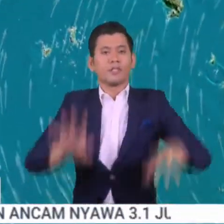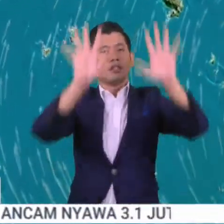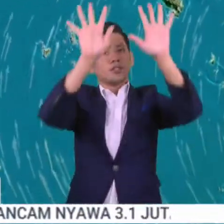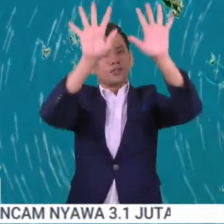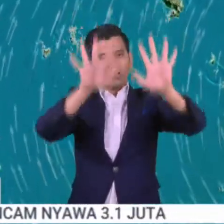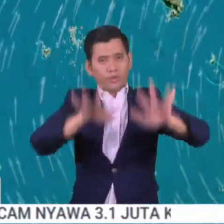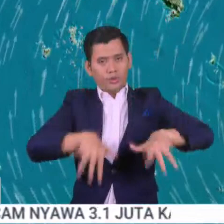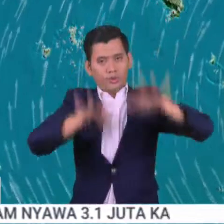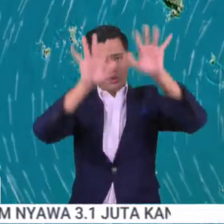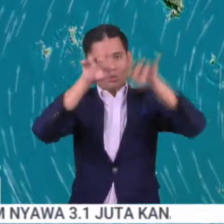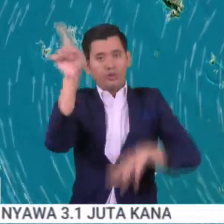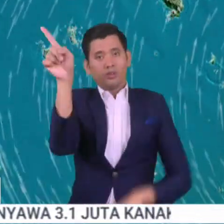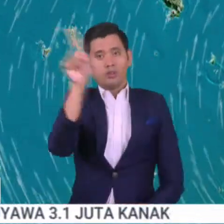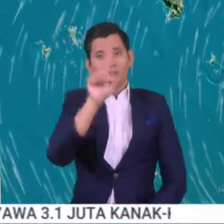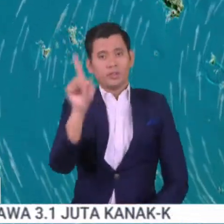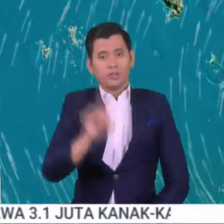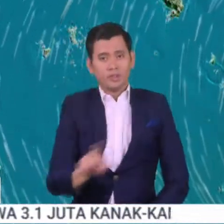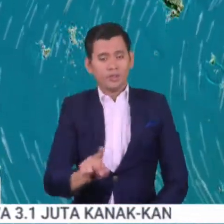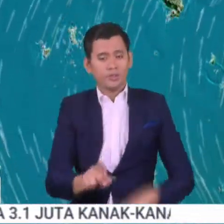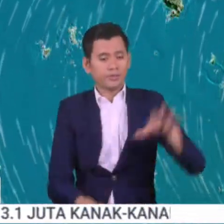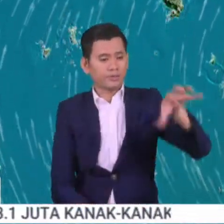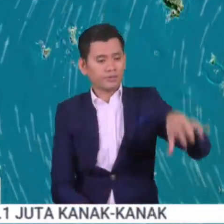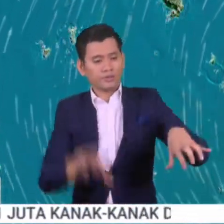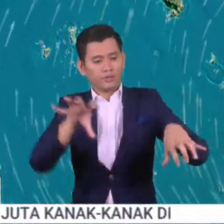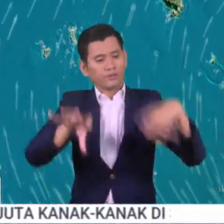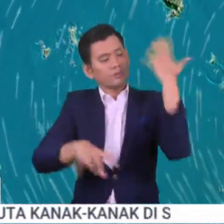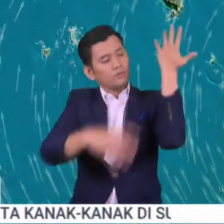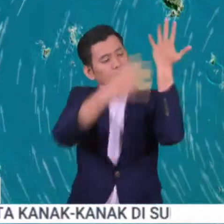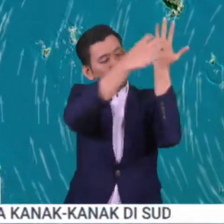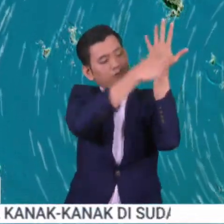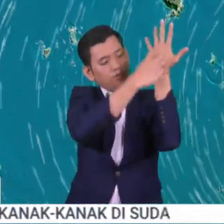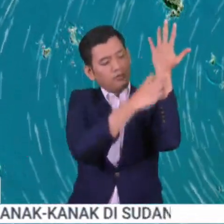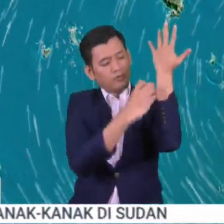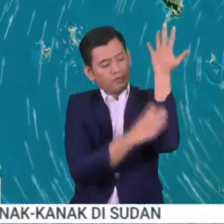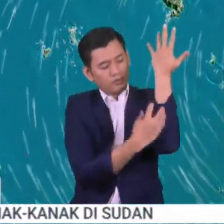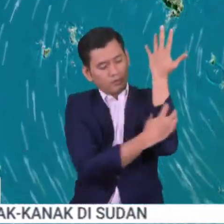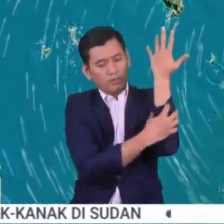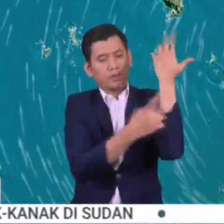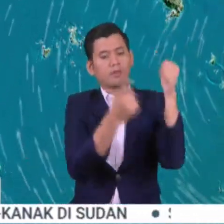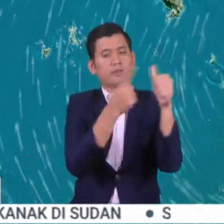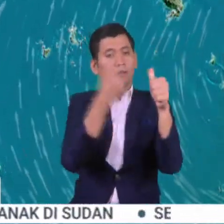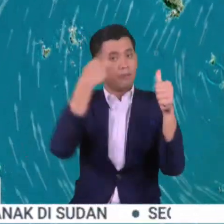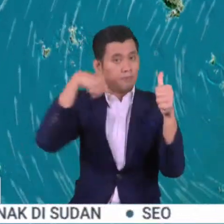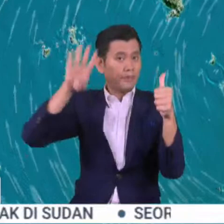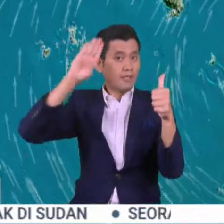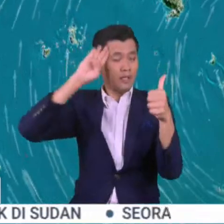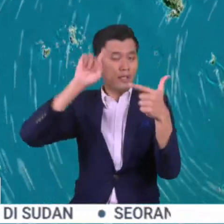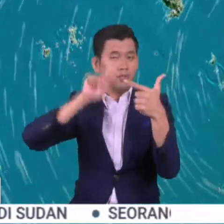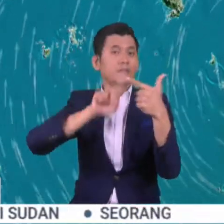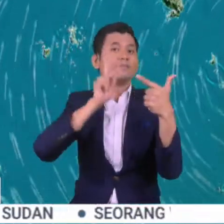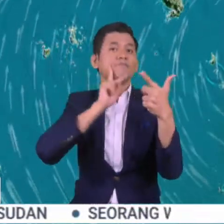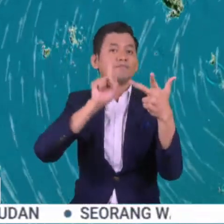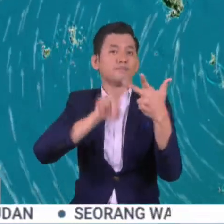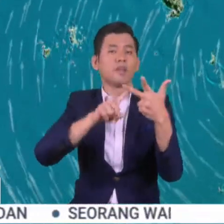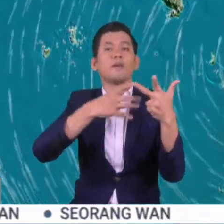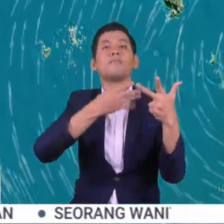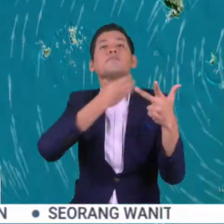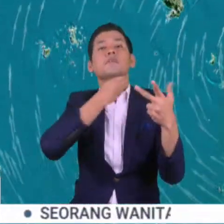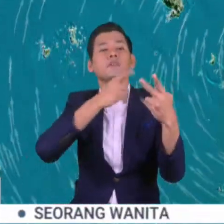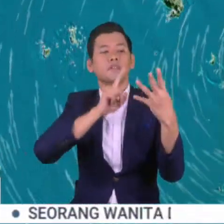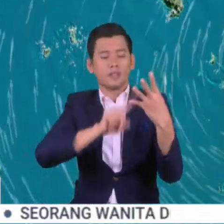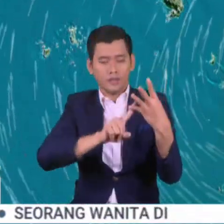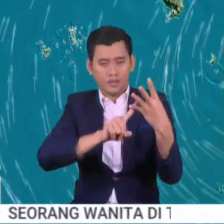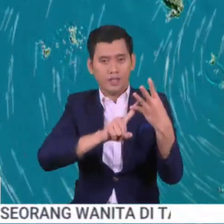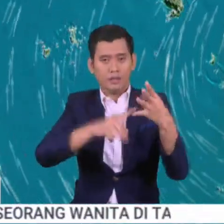hujan berserta ribut petir di 1-2 tempat di sekitar Semenanjung sedang berlaku di sekitar negeri Perlis, Kedah, pedalaman negeri Perak dan juga